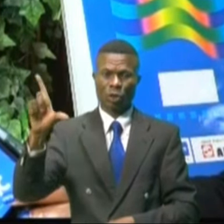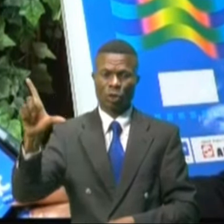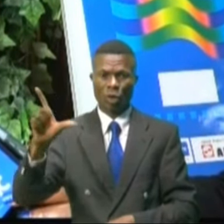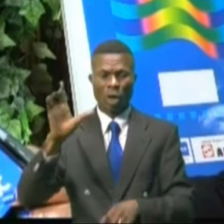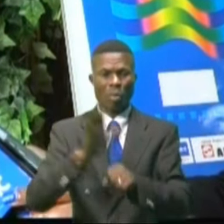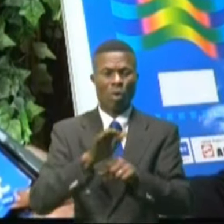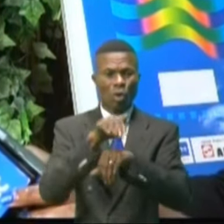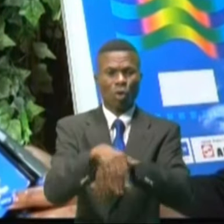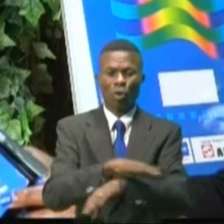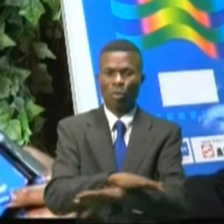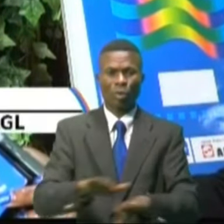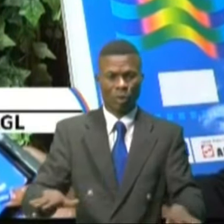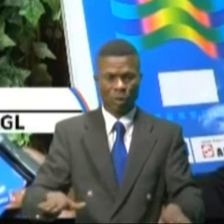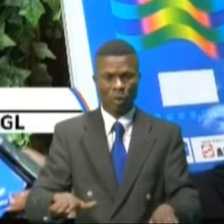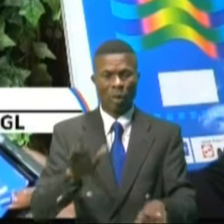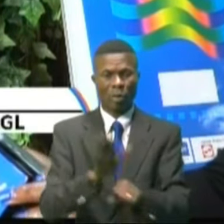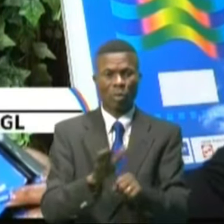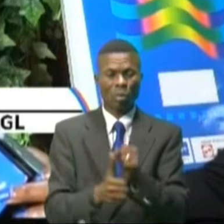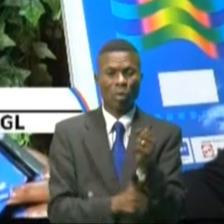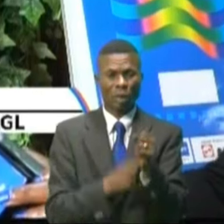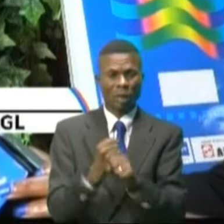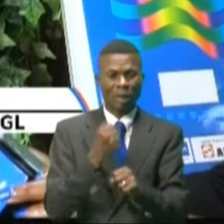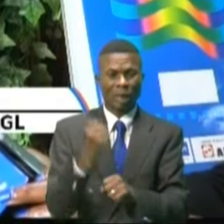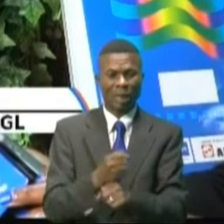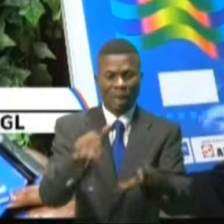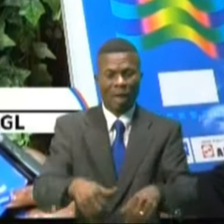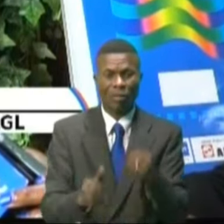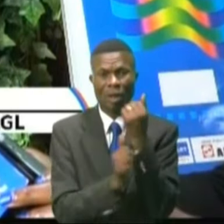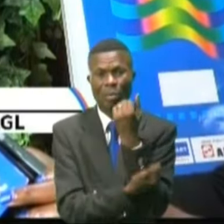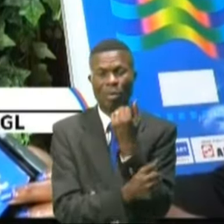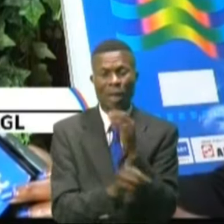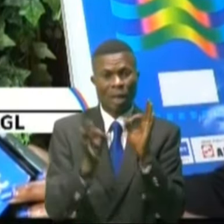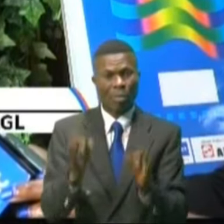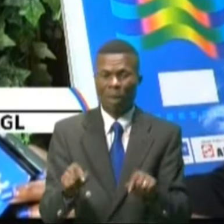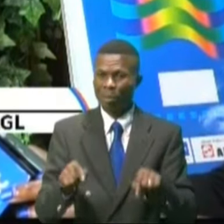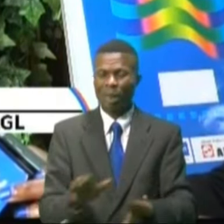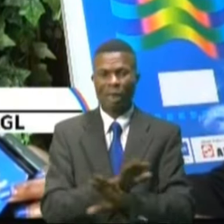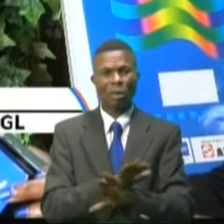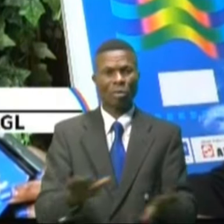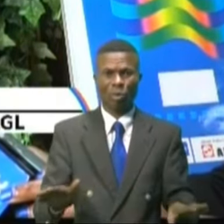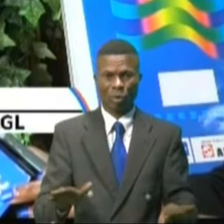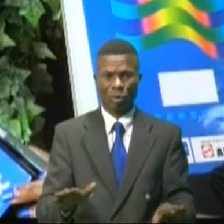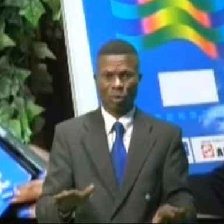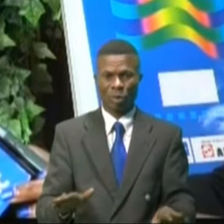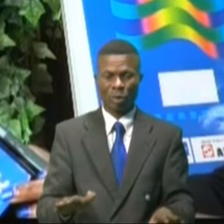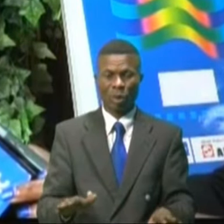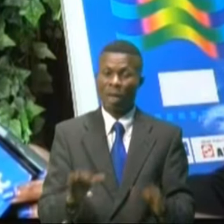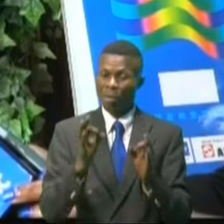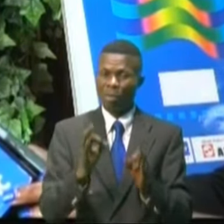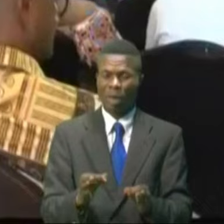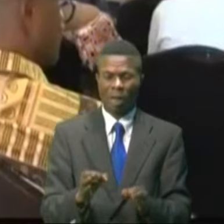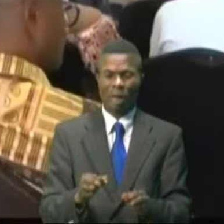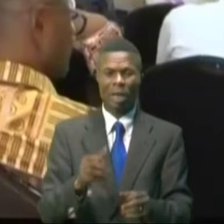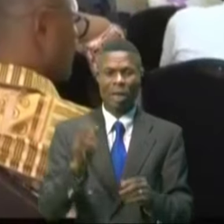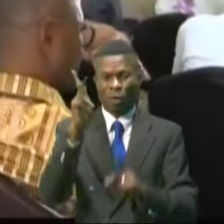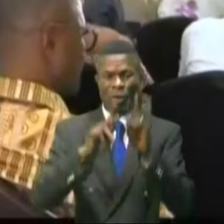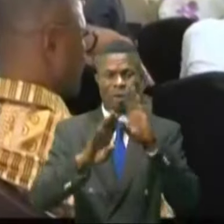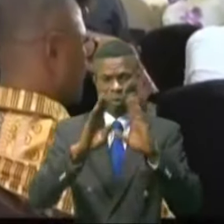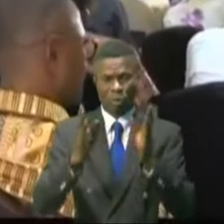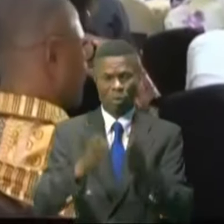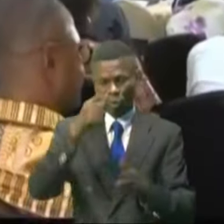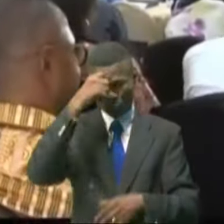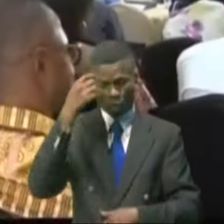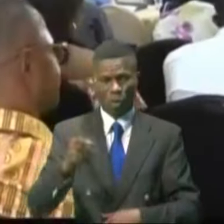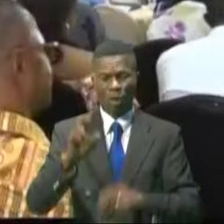gens qui tivaient, c'est vrai, le maïs, c'est très bon aussi, mais il n'y avait plus de manioc. Mais maintenant, on peut le voir même à l'Aïni. Plusieurs